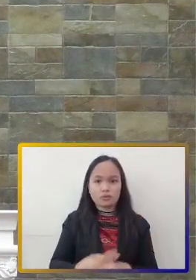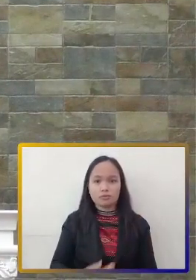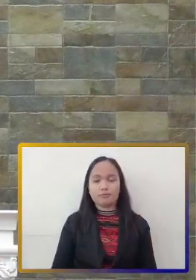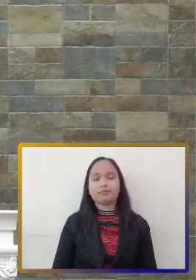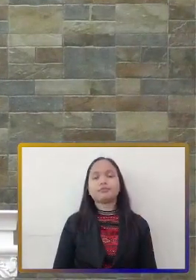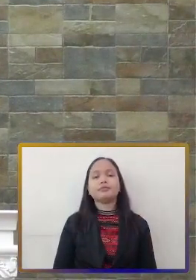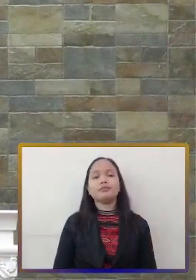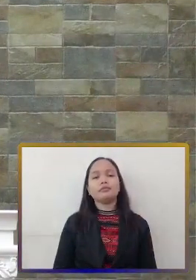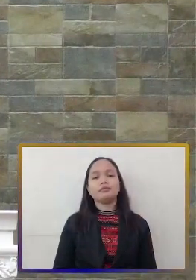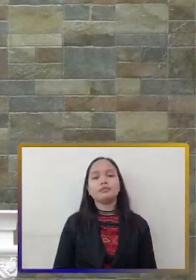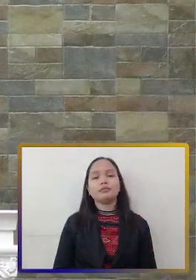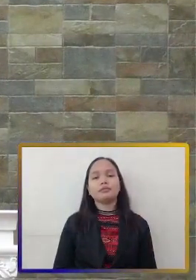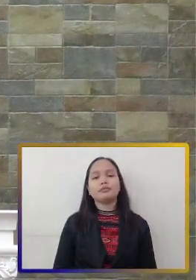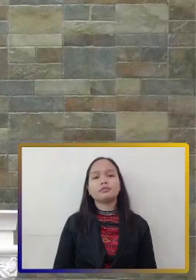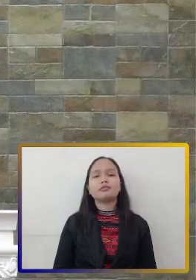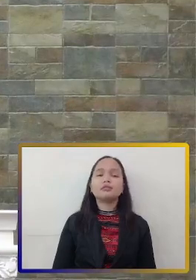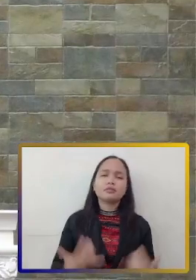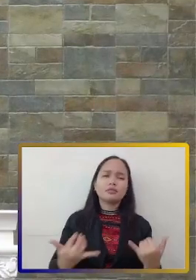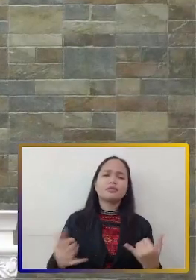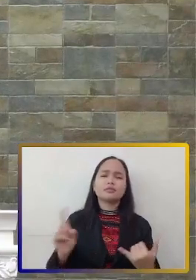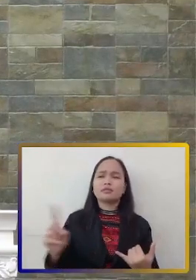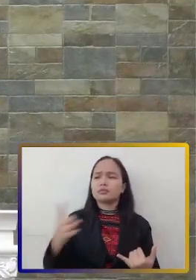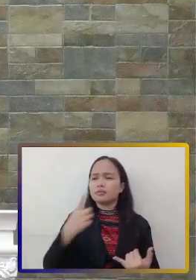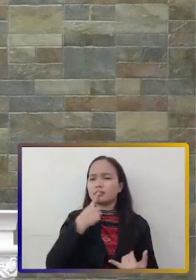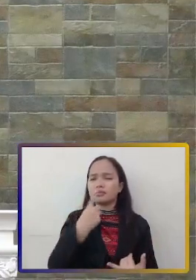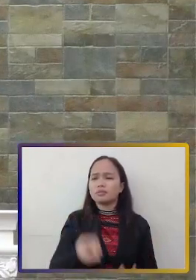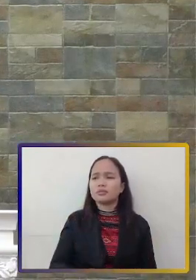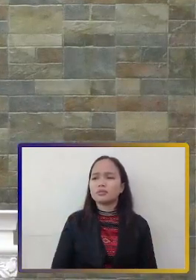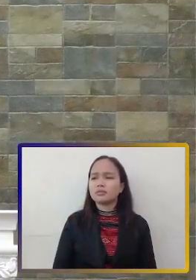Now, do you understand? Here's the thing, kapatid. Here's what I'm saying.